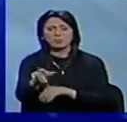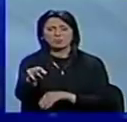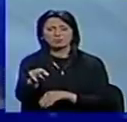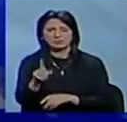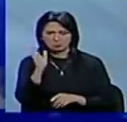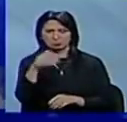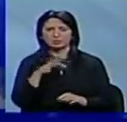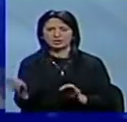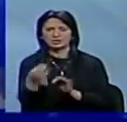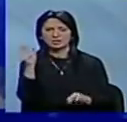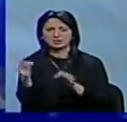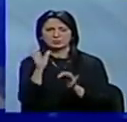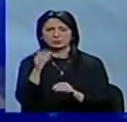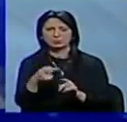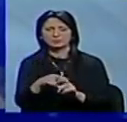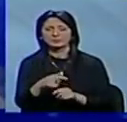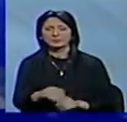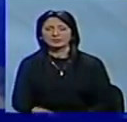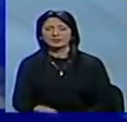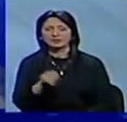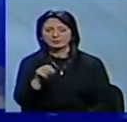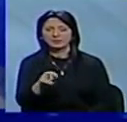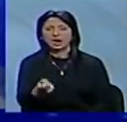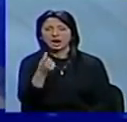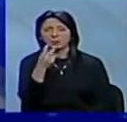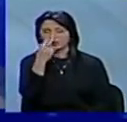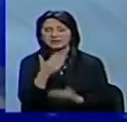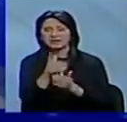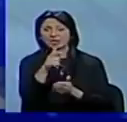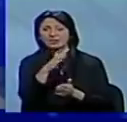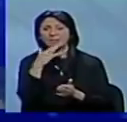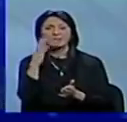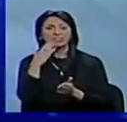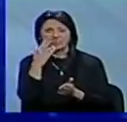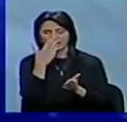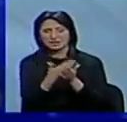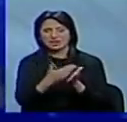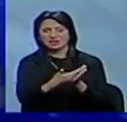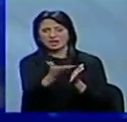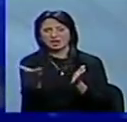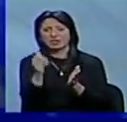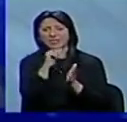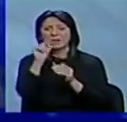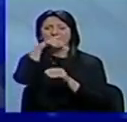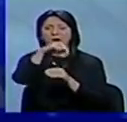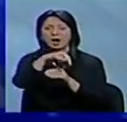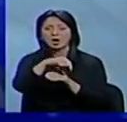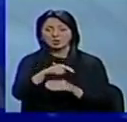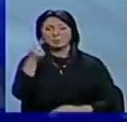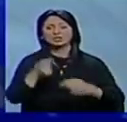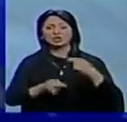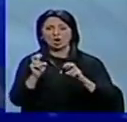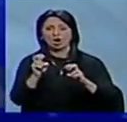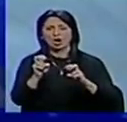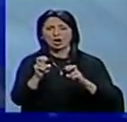შემდეგ, ყველა და საბოლოო ჯამში მათ შორის გამოავლენს და დაანახებს ადამიანებს ბევრ სიმართლეს, რომელიც დღეს არის დამალული და იქნება დაკავებული ბრძოლით,